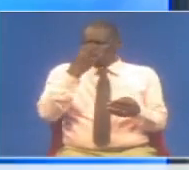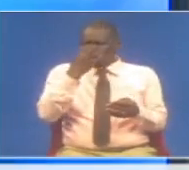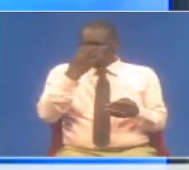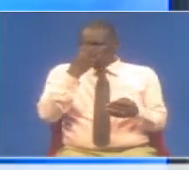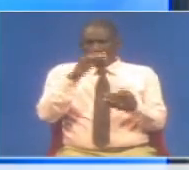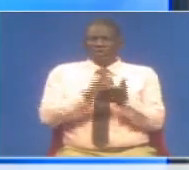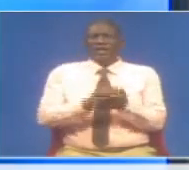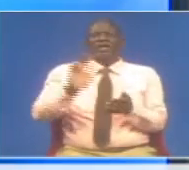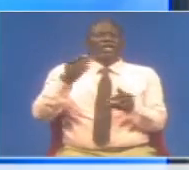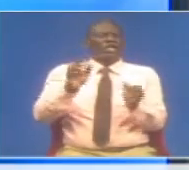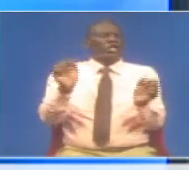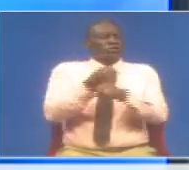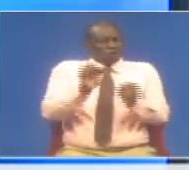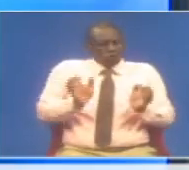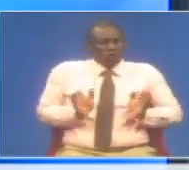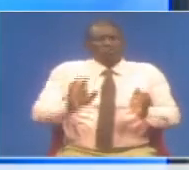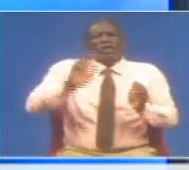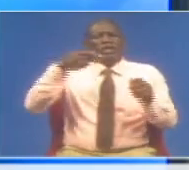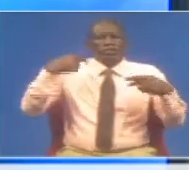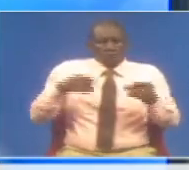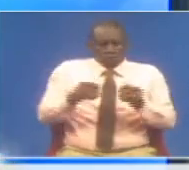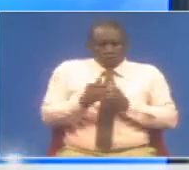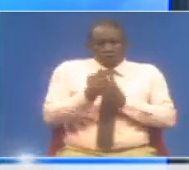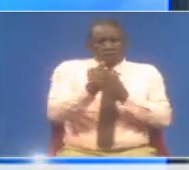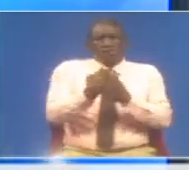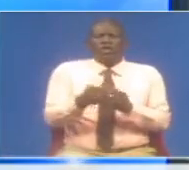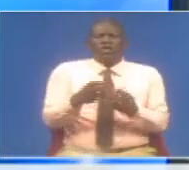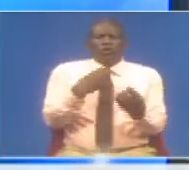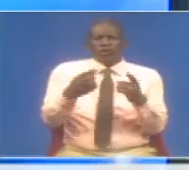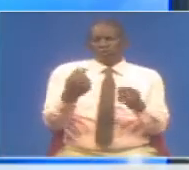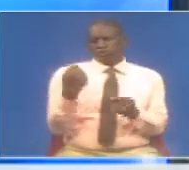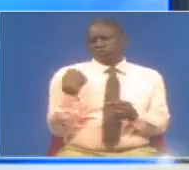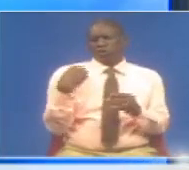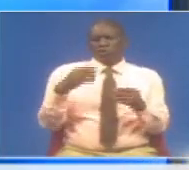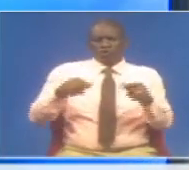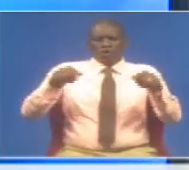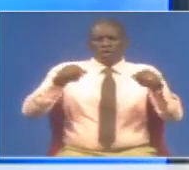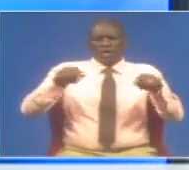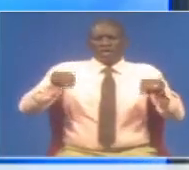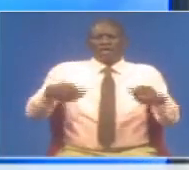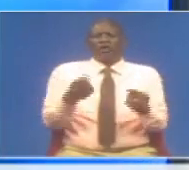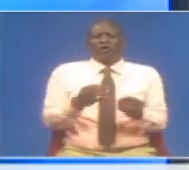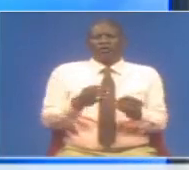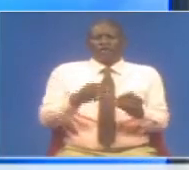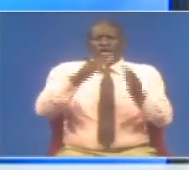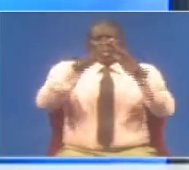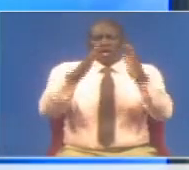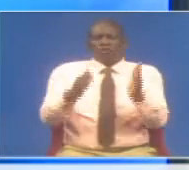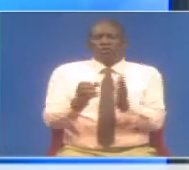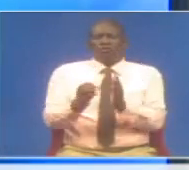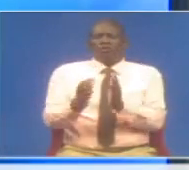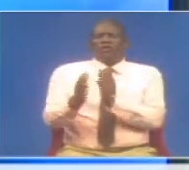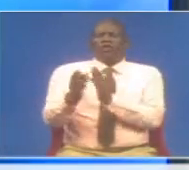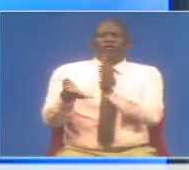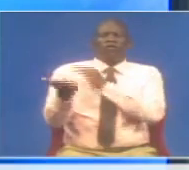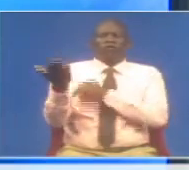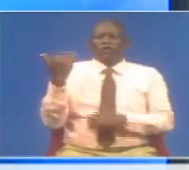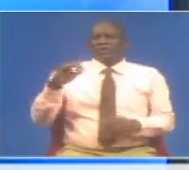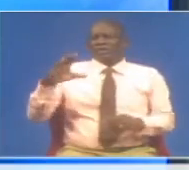kiimla. Odinga alikuwa akirejelea kisa cha juzi cha kuvamiwa kwa aliyekuwa waziri wa usalama Daktari Fred Matiang'i nyumbani kwake hapa